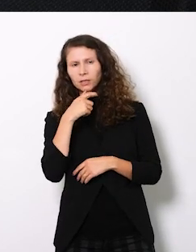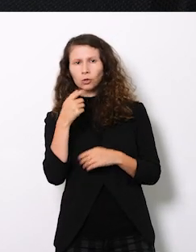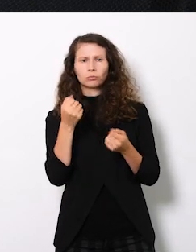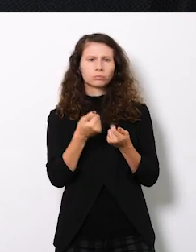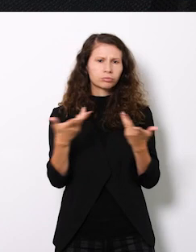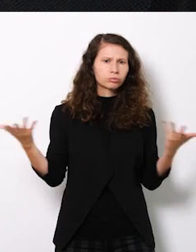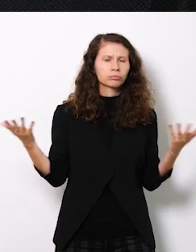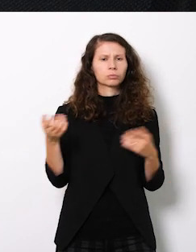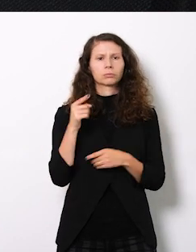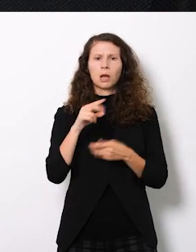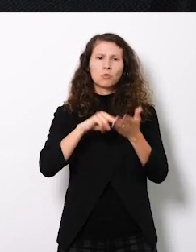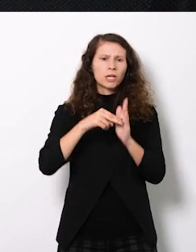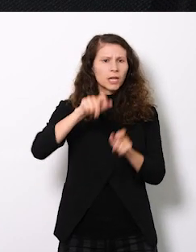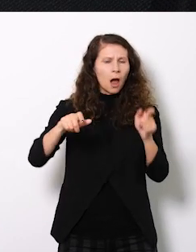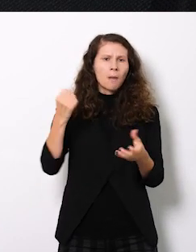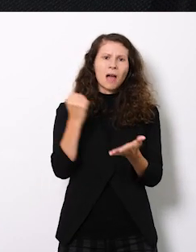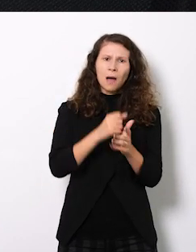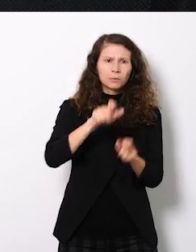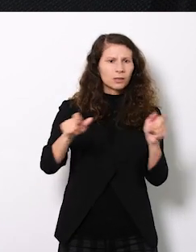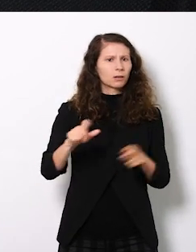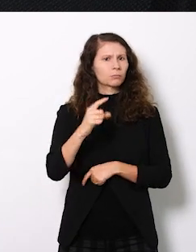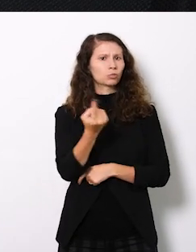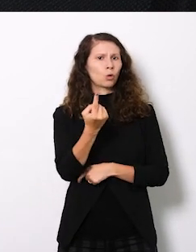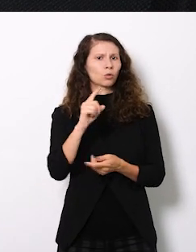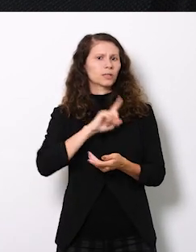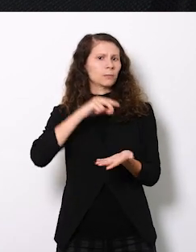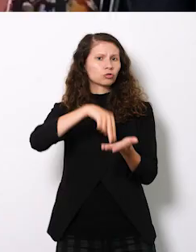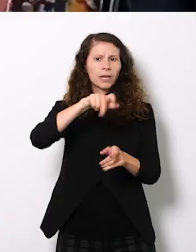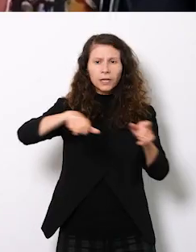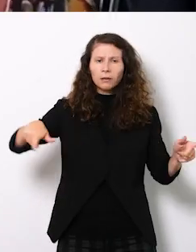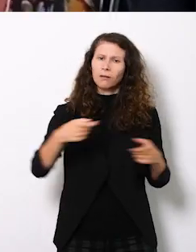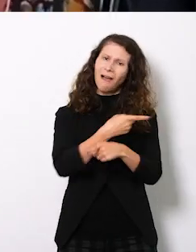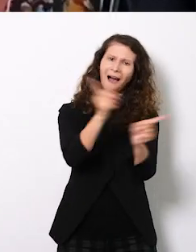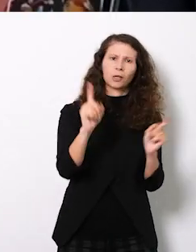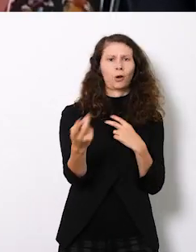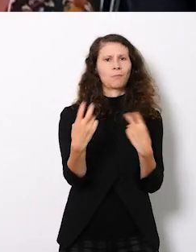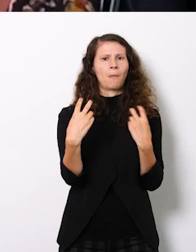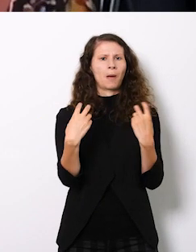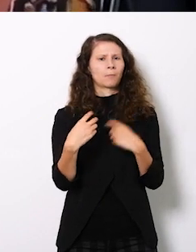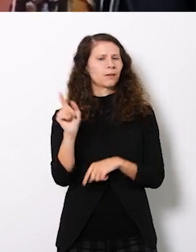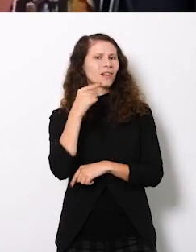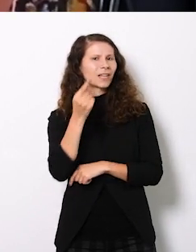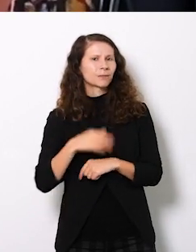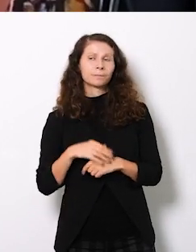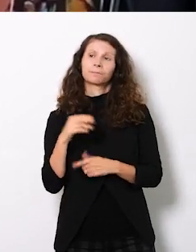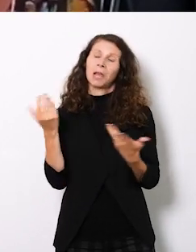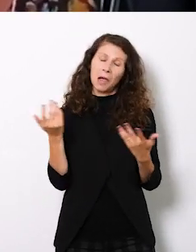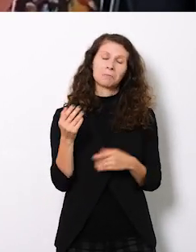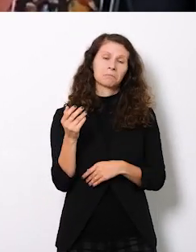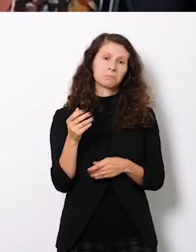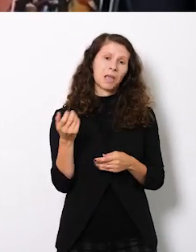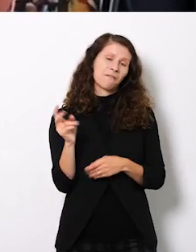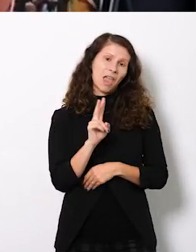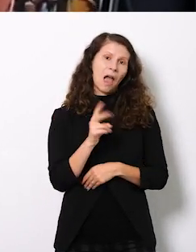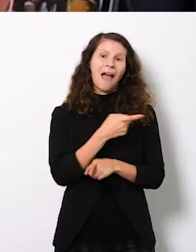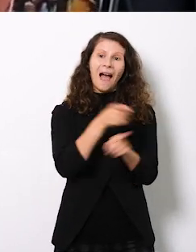Solo-Selbstständige, Politikerinnen und Politiker, Beamtinnen und Beamte, was sagen Sie mir dazu? Ja, wer alle einbezieht als